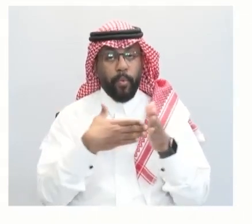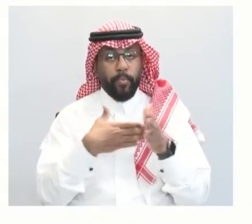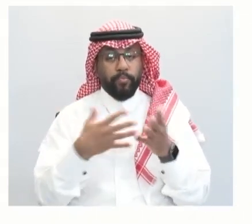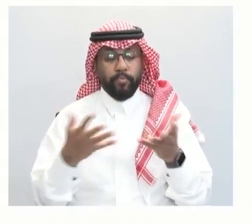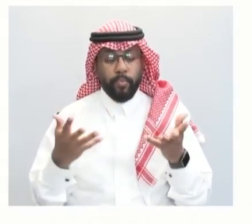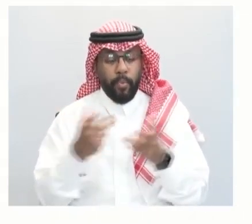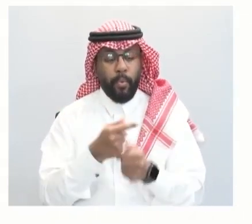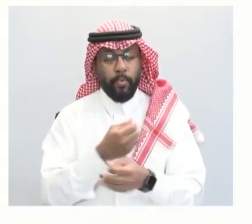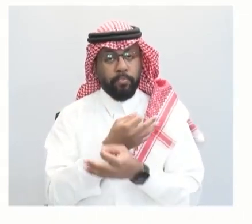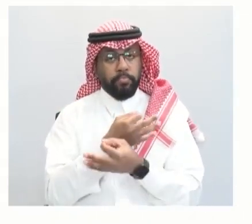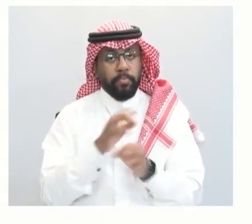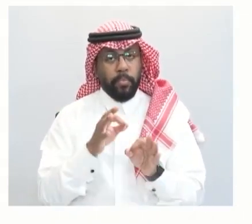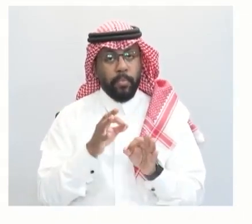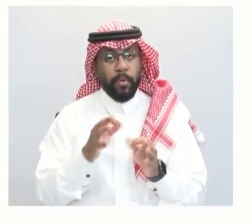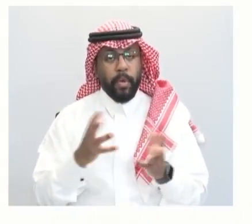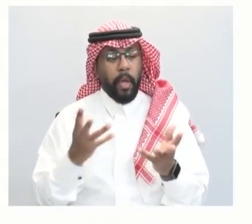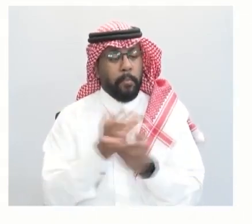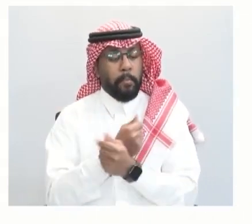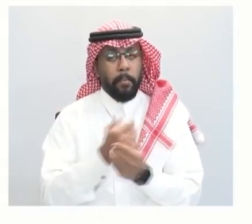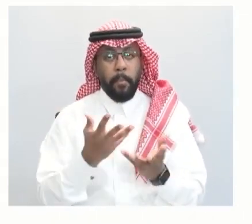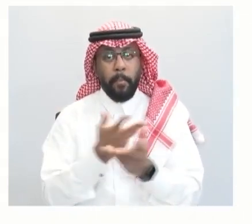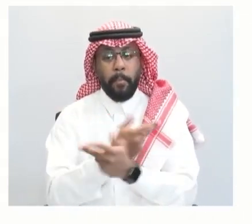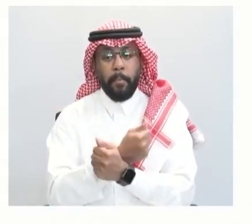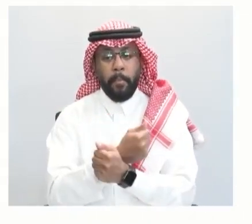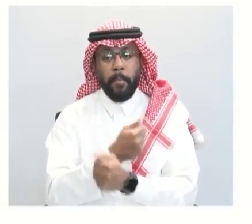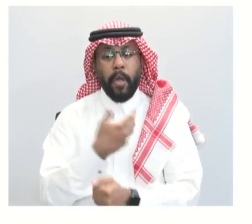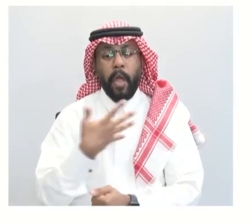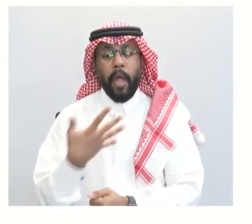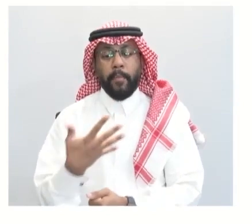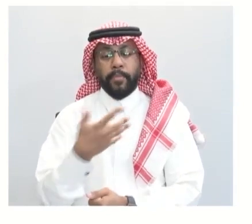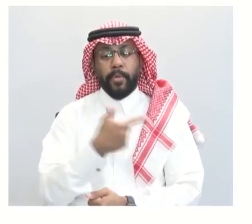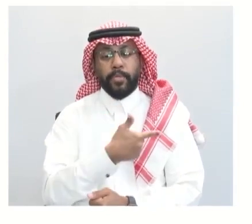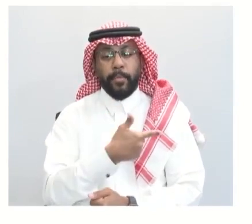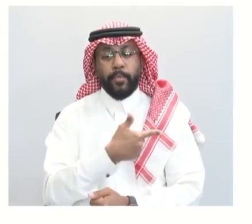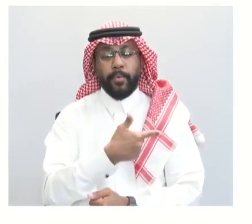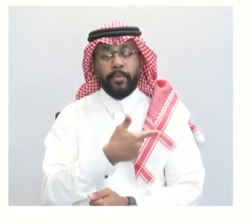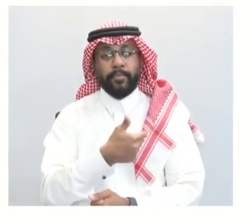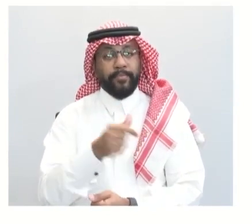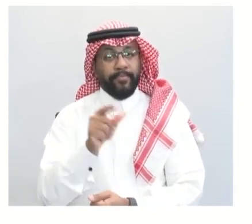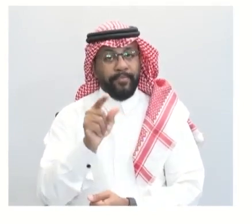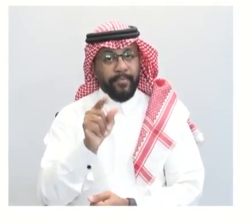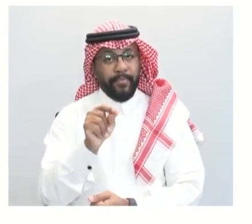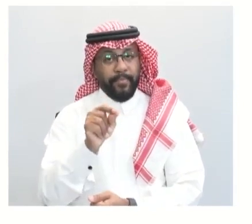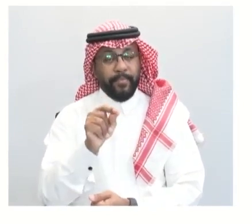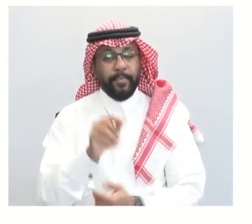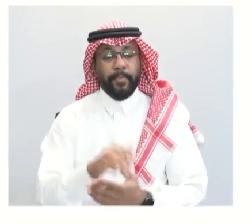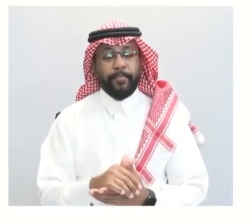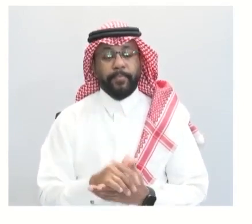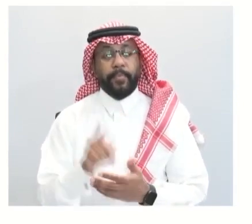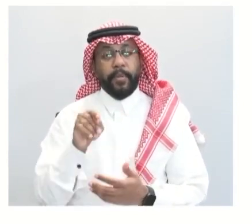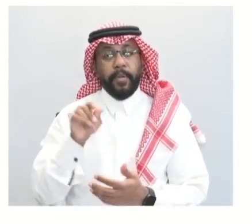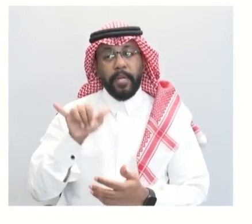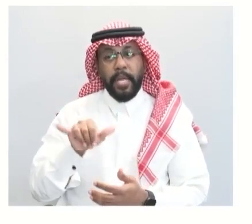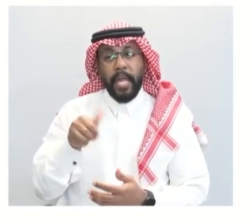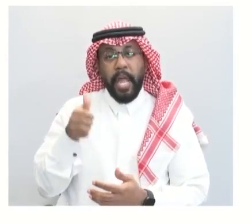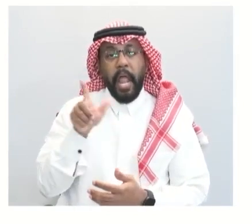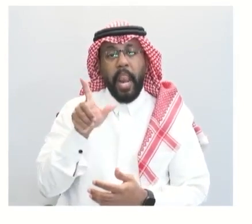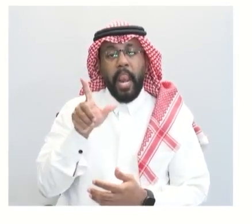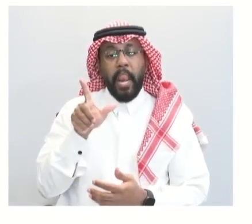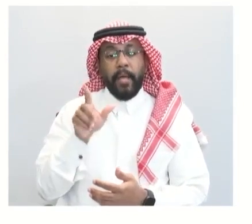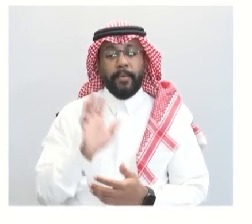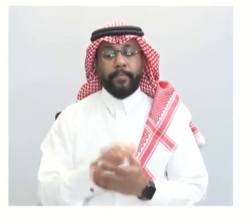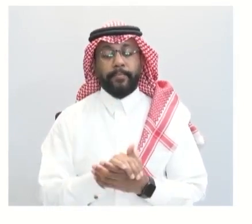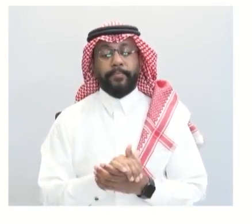هو 75 ريال احسنتم يا ابطال الان سوف ننتقل الى التدريب